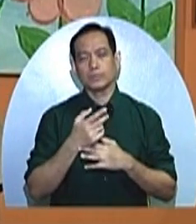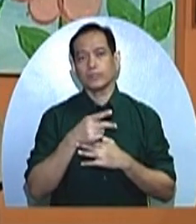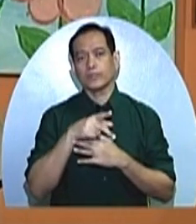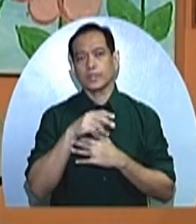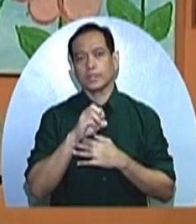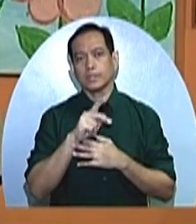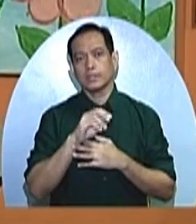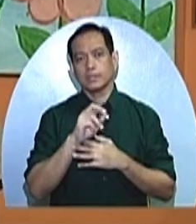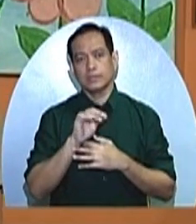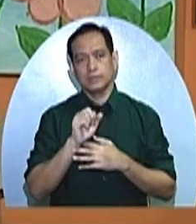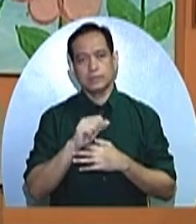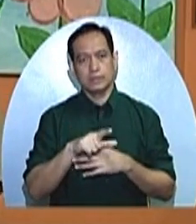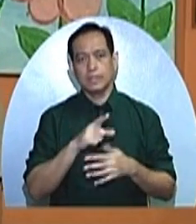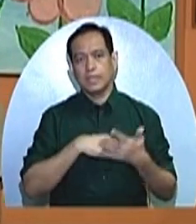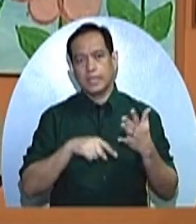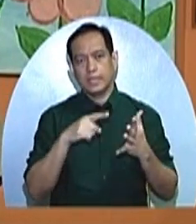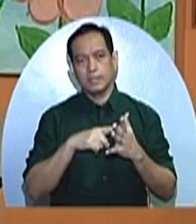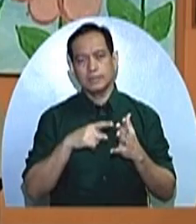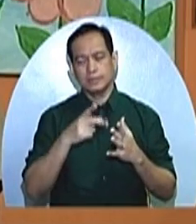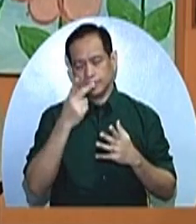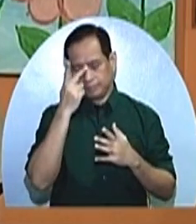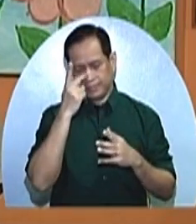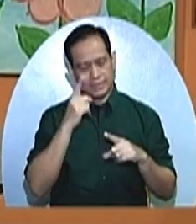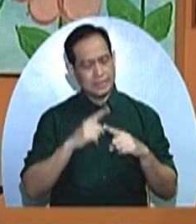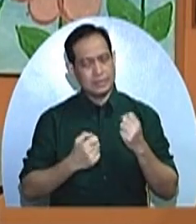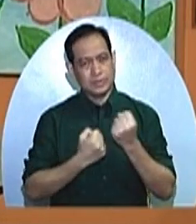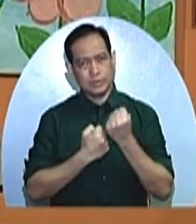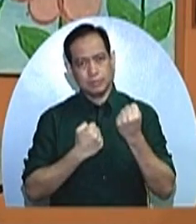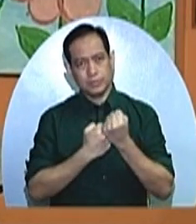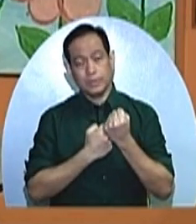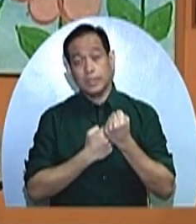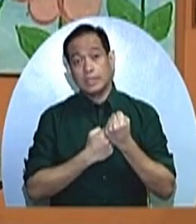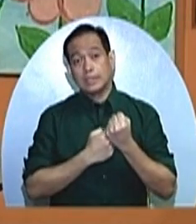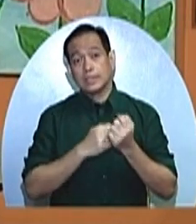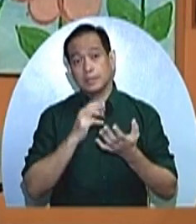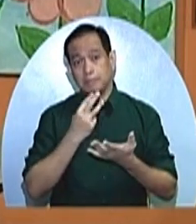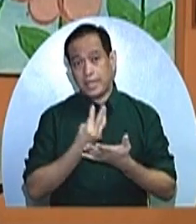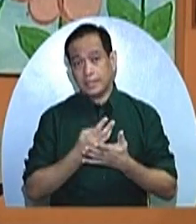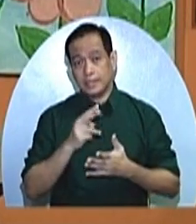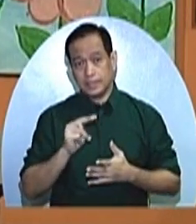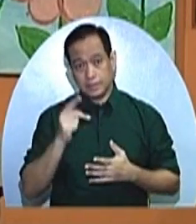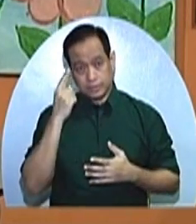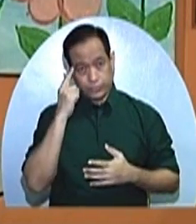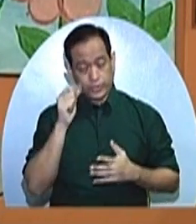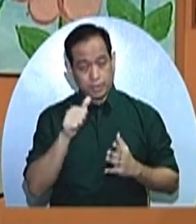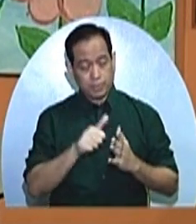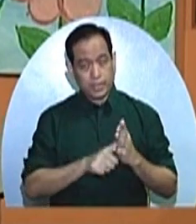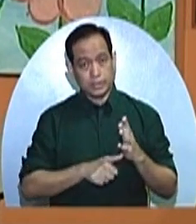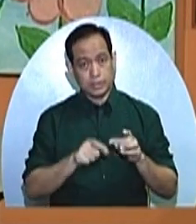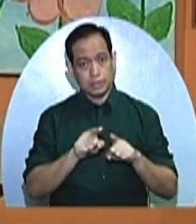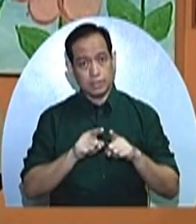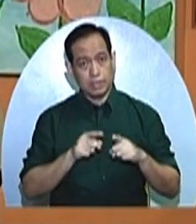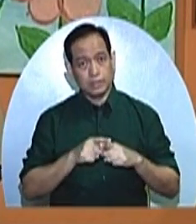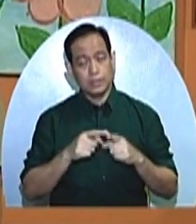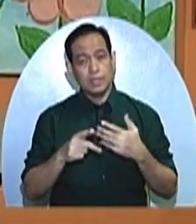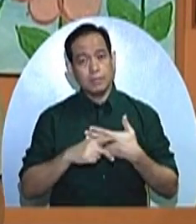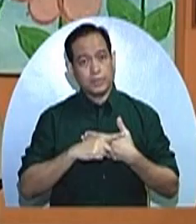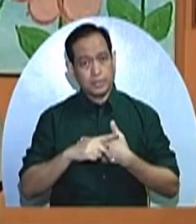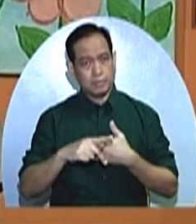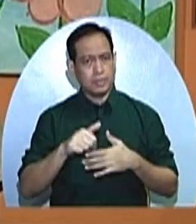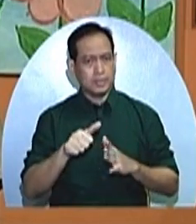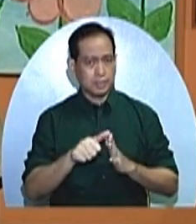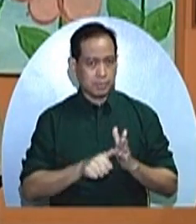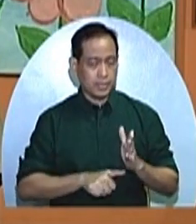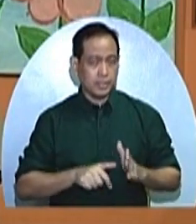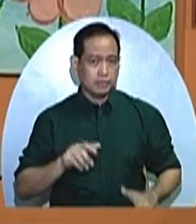niya. Hindi kaya ng mga magulang ang gastusin na kakailangan rin sa operasyon at sa